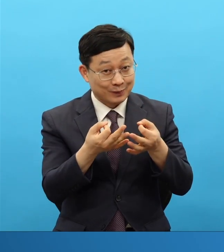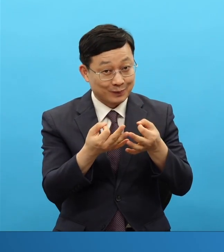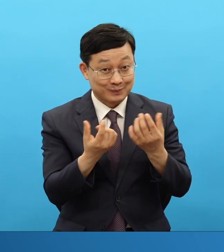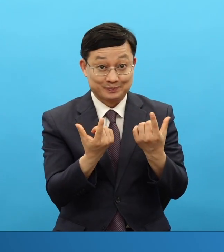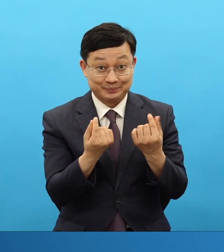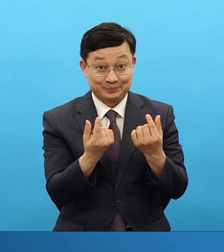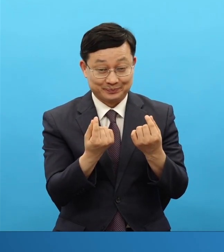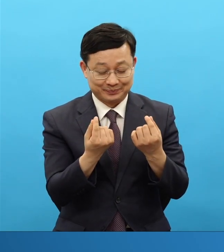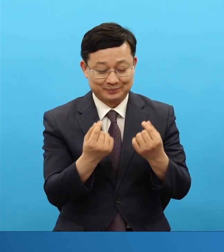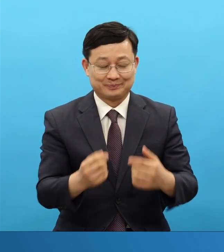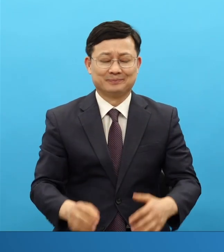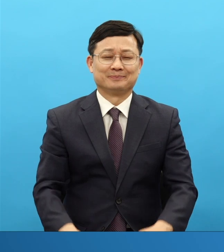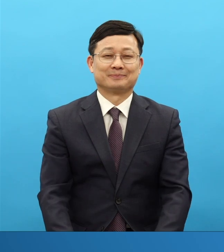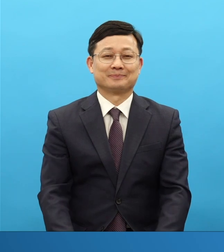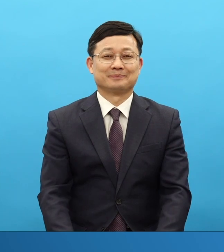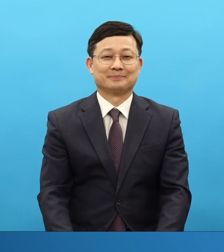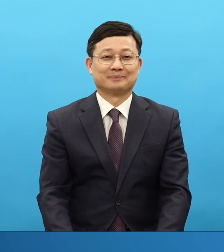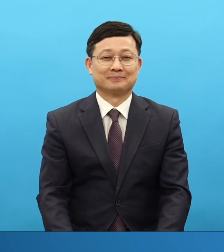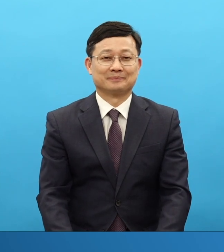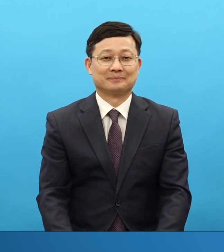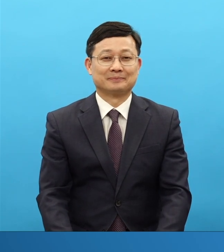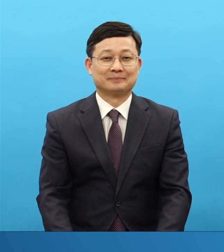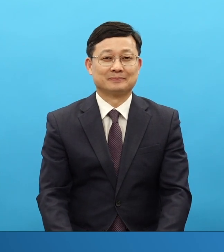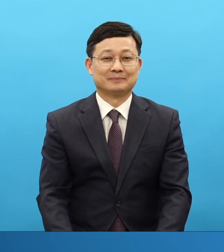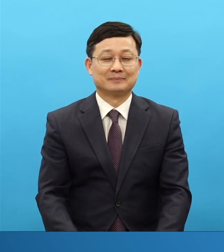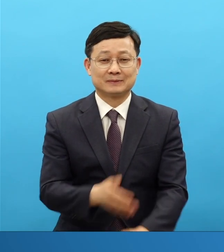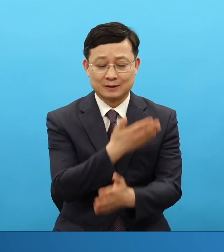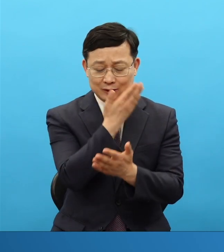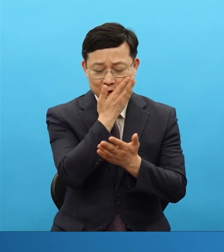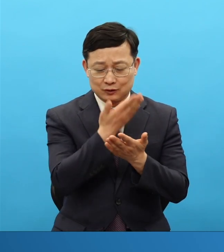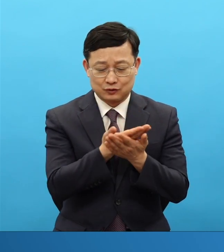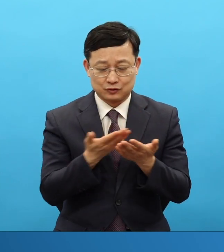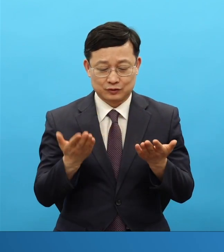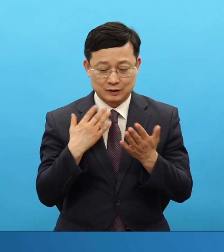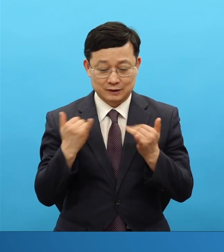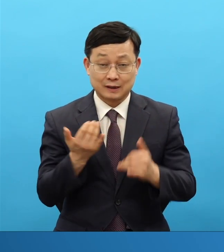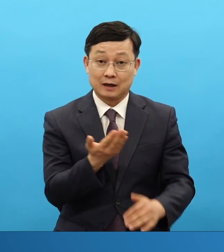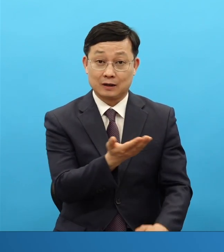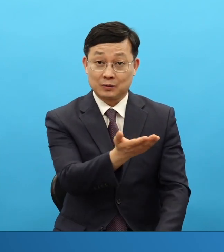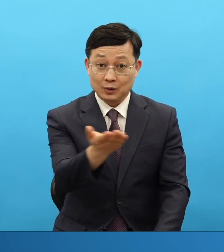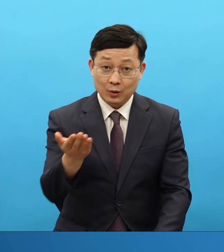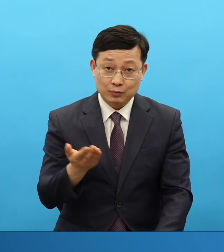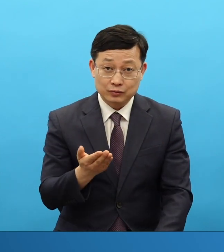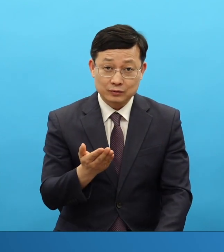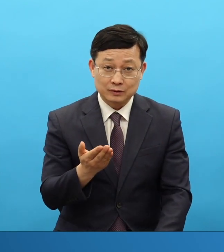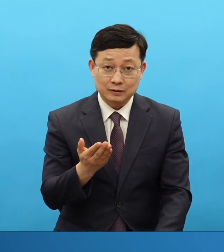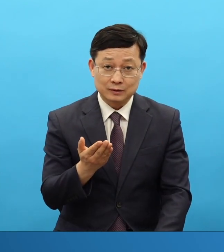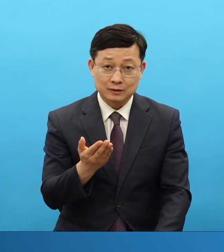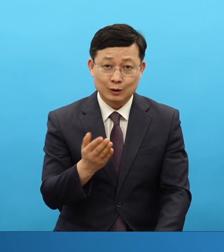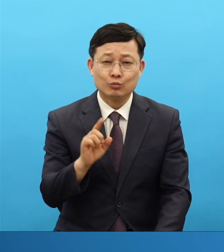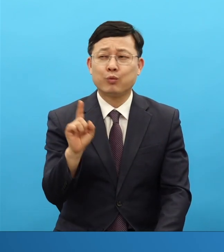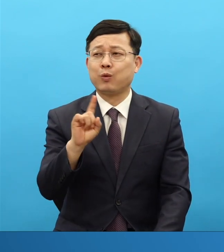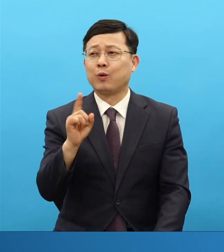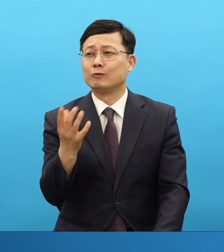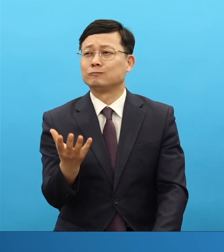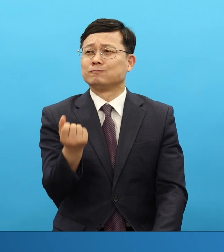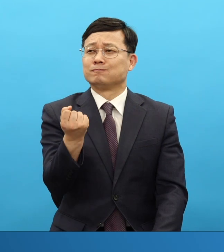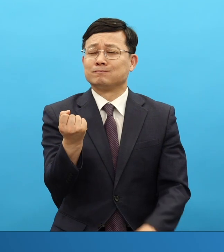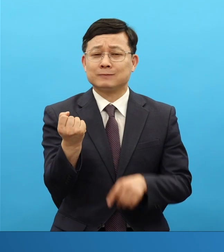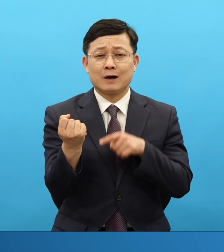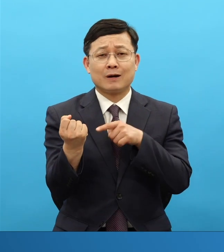도대체 중직자는 무엇을 꼭 가지고 있어야 되느냐? Then what is it that our church officers must have?